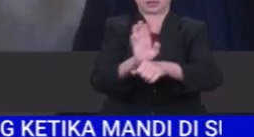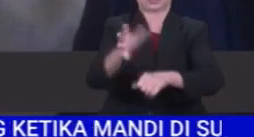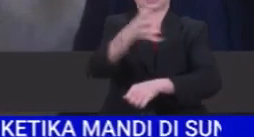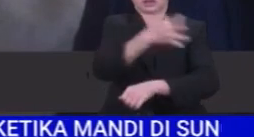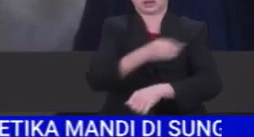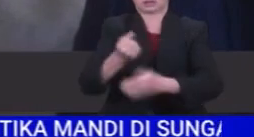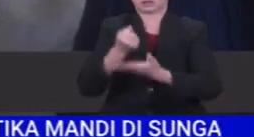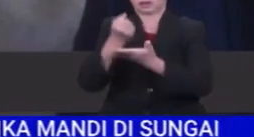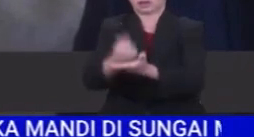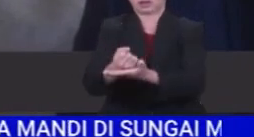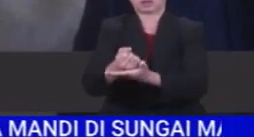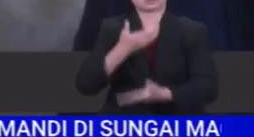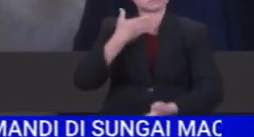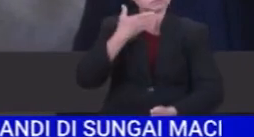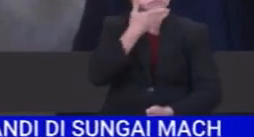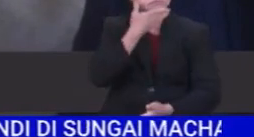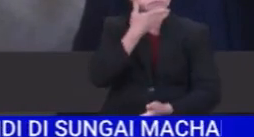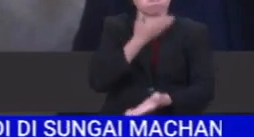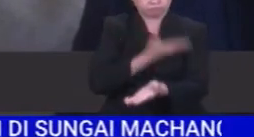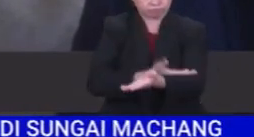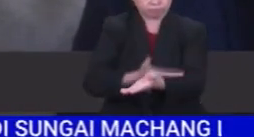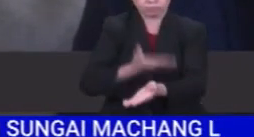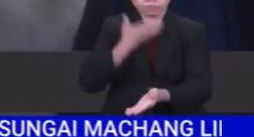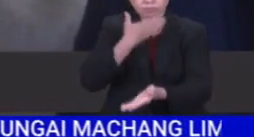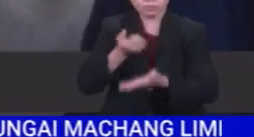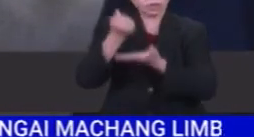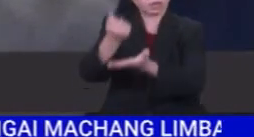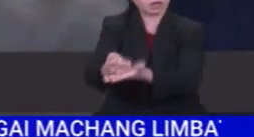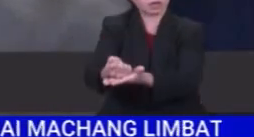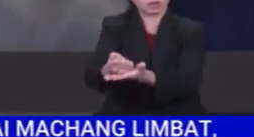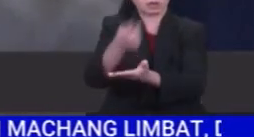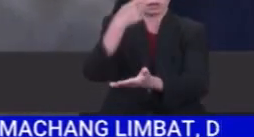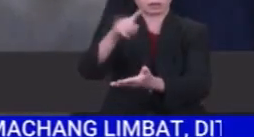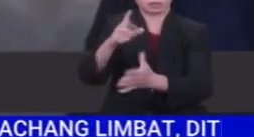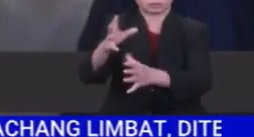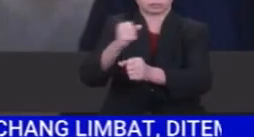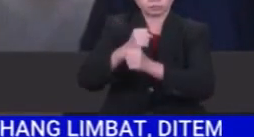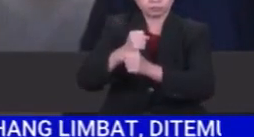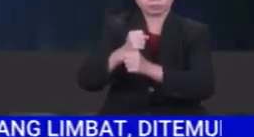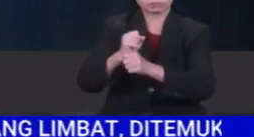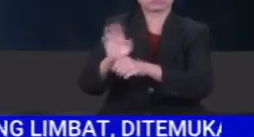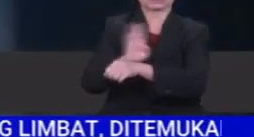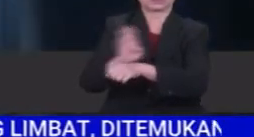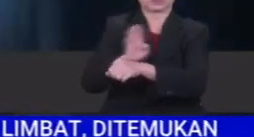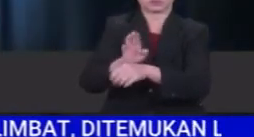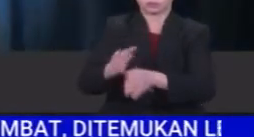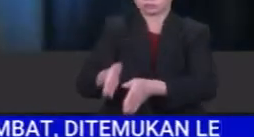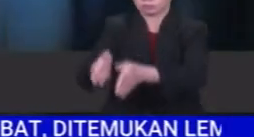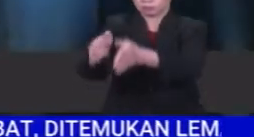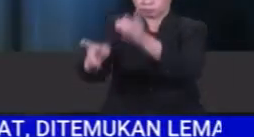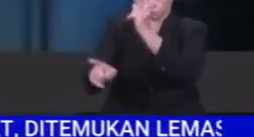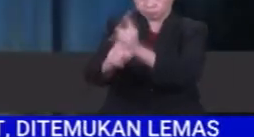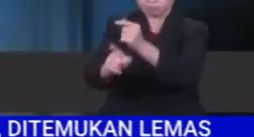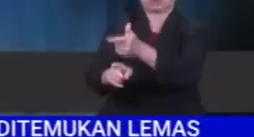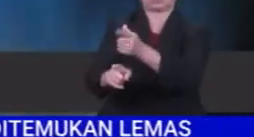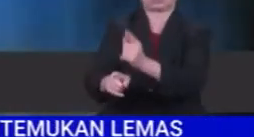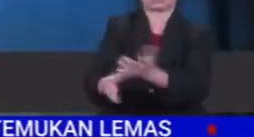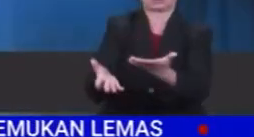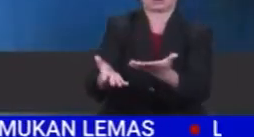help the yang Generation World Tour finals Android crack